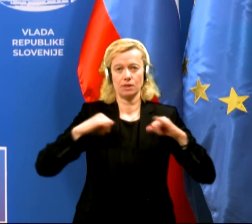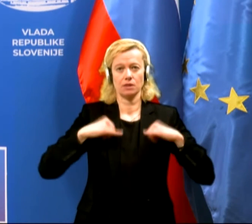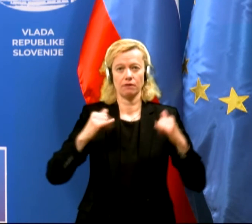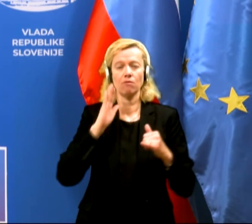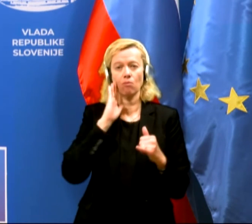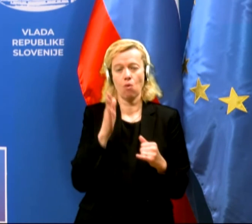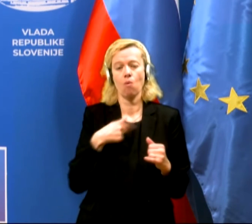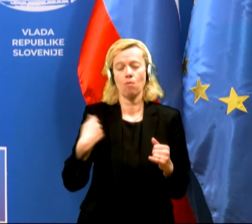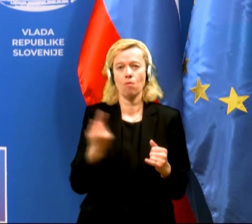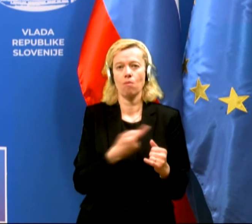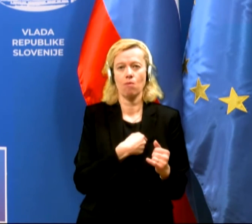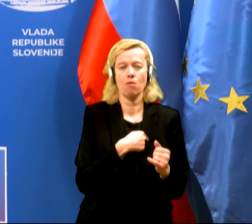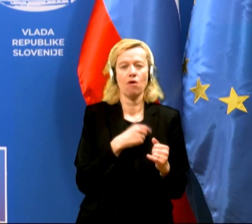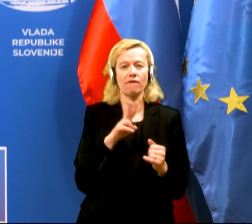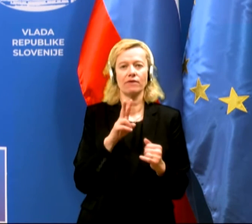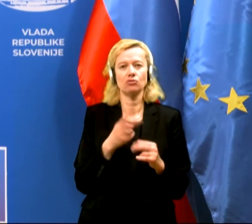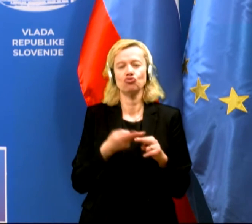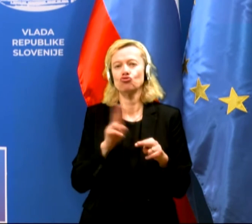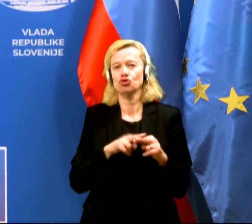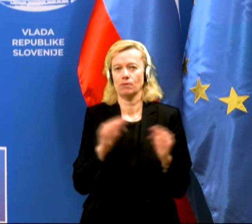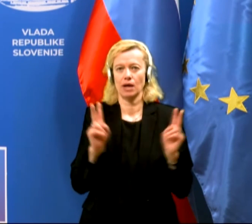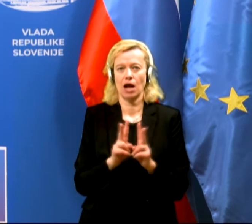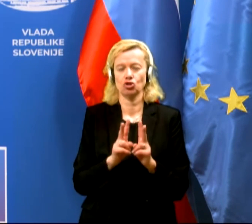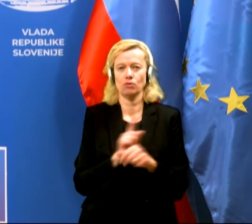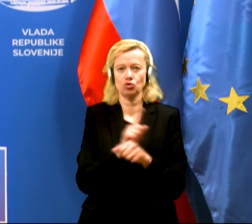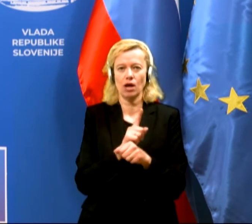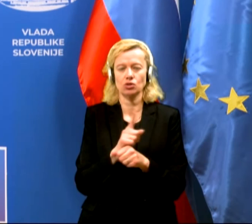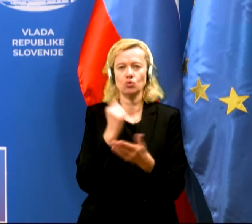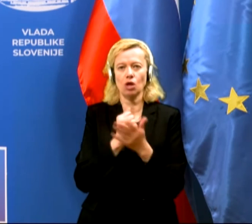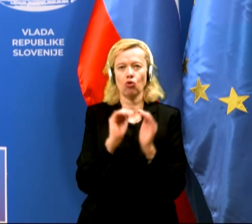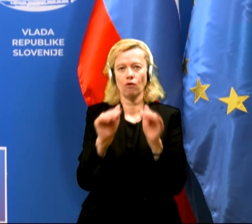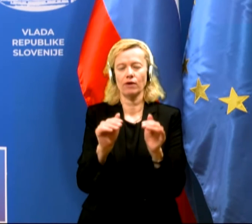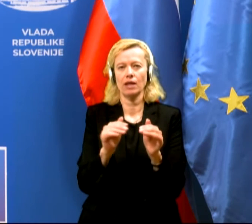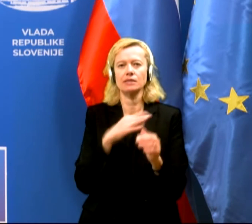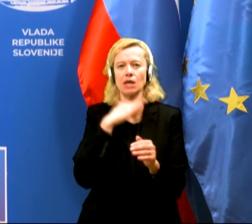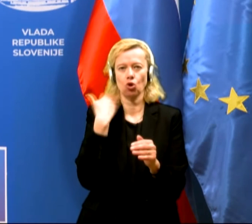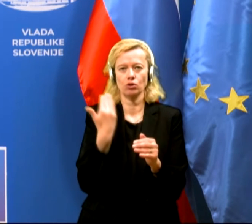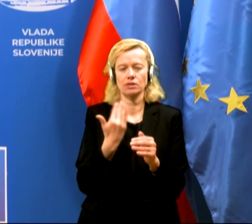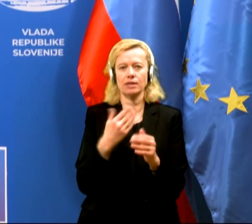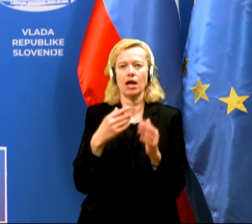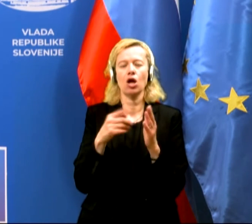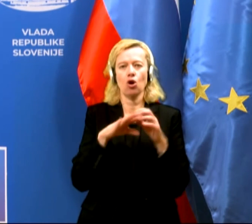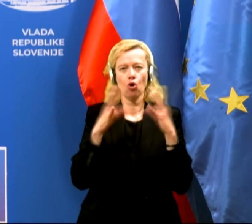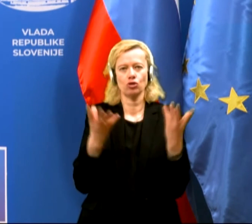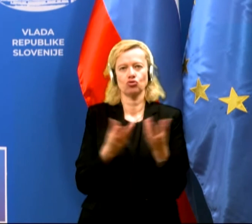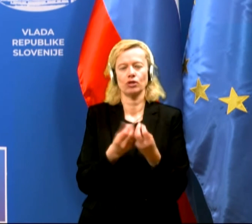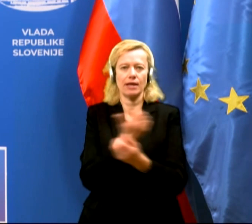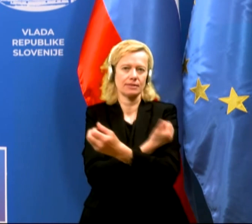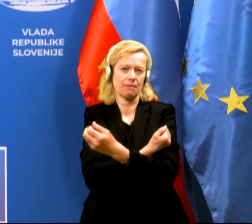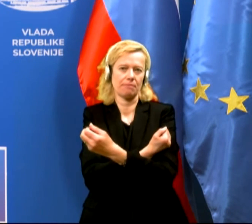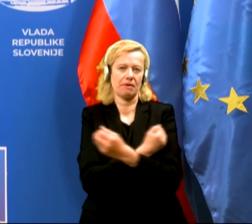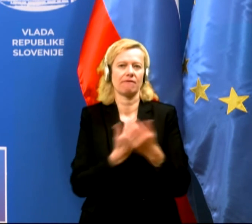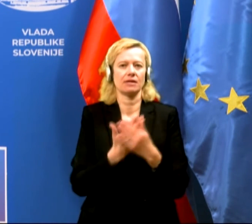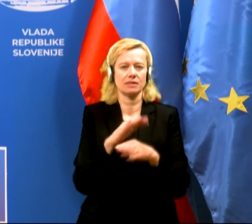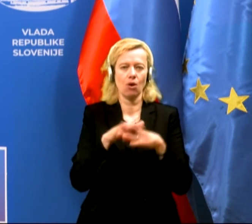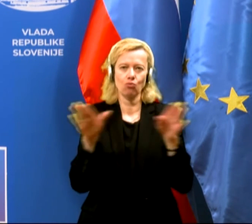bomo v čim krajšem možnem času zagotovili zadostne količine cepiva za